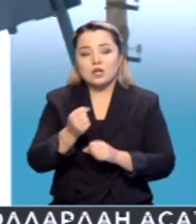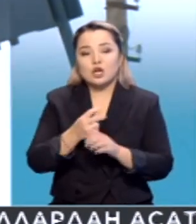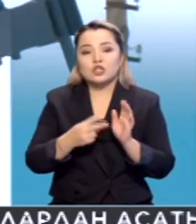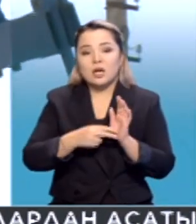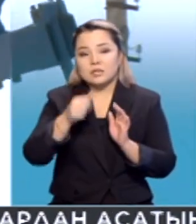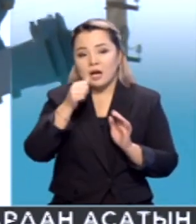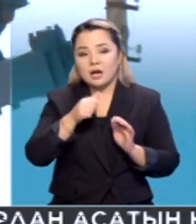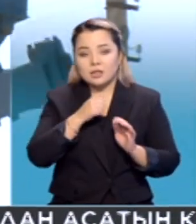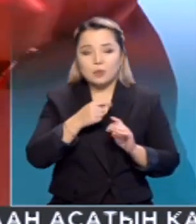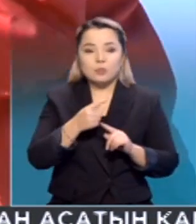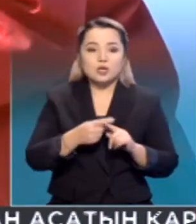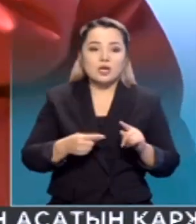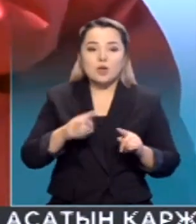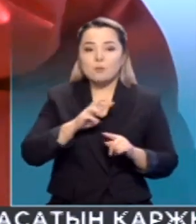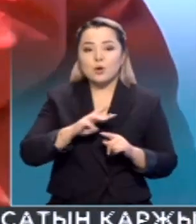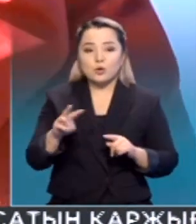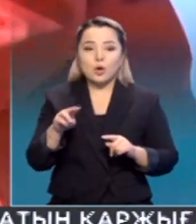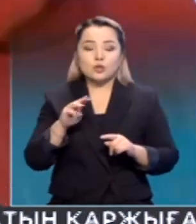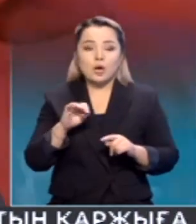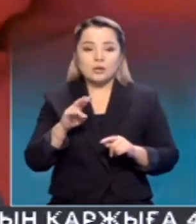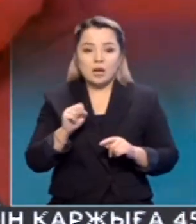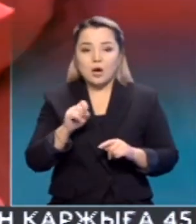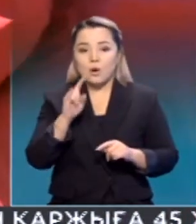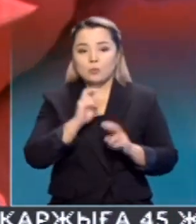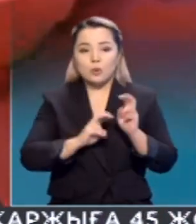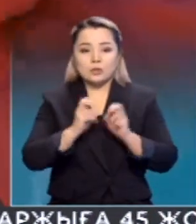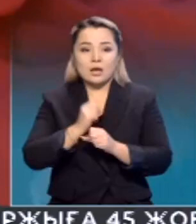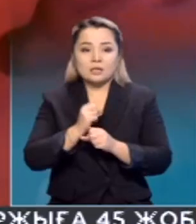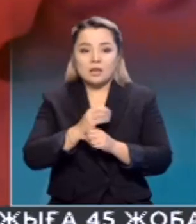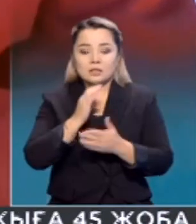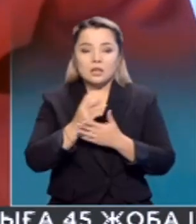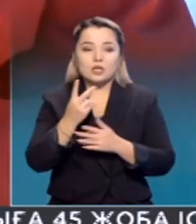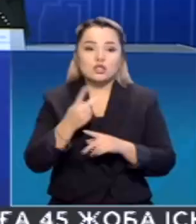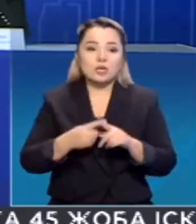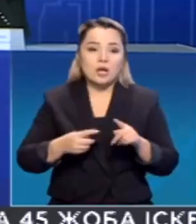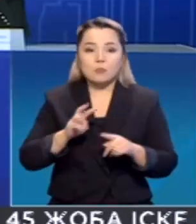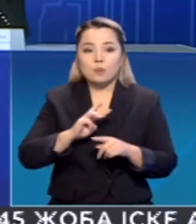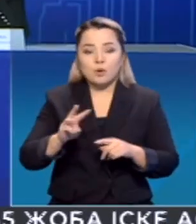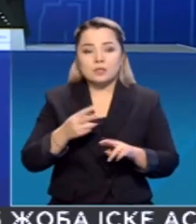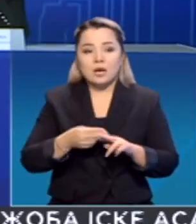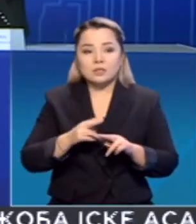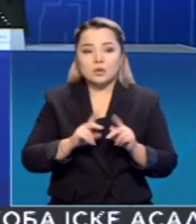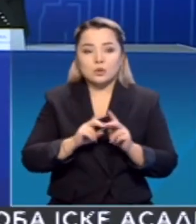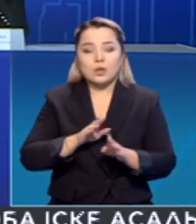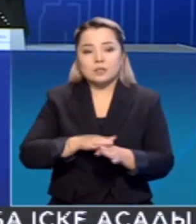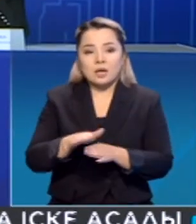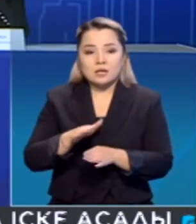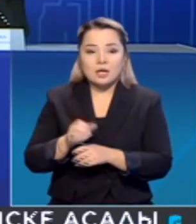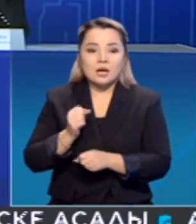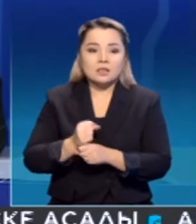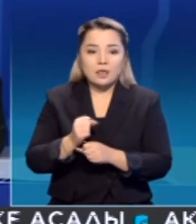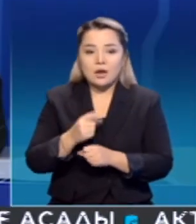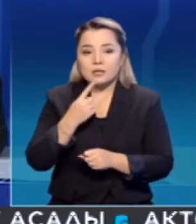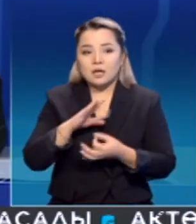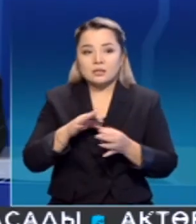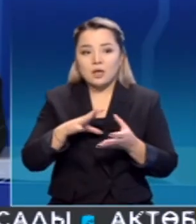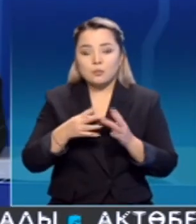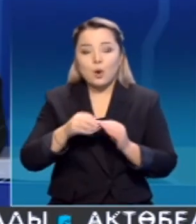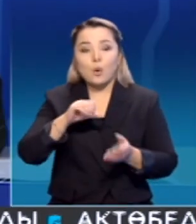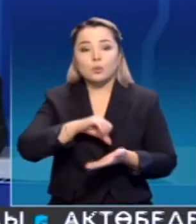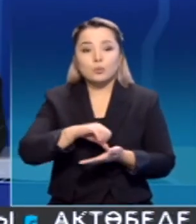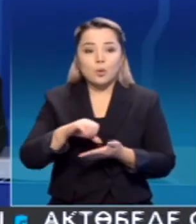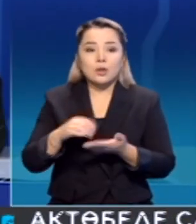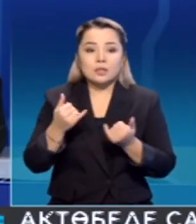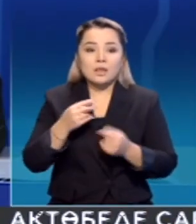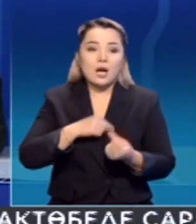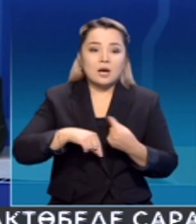миллион тонна мұнай өндірілсе, былтыр бұл көрсеткіш 2,5 миллион тоннадан асқан. Соңғы 100 жылда атқарған жұмыстардың есебін берген өндірістің өкілдері